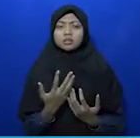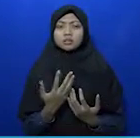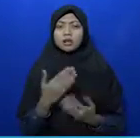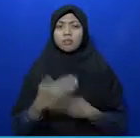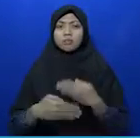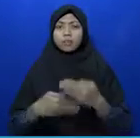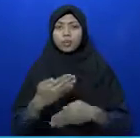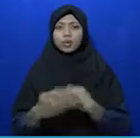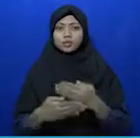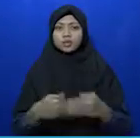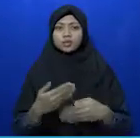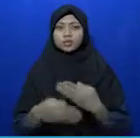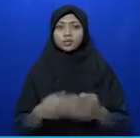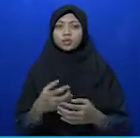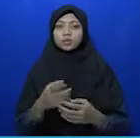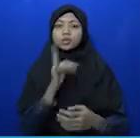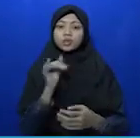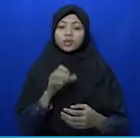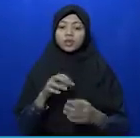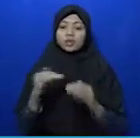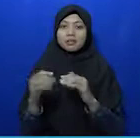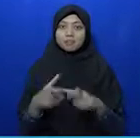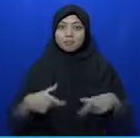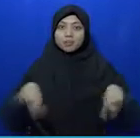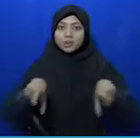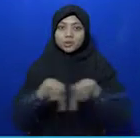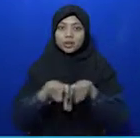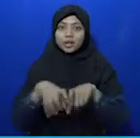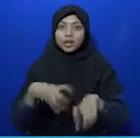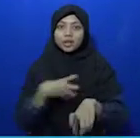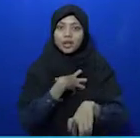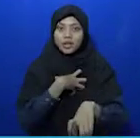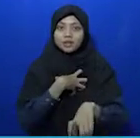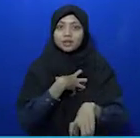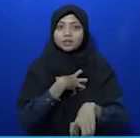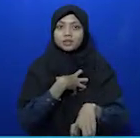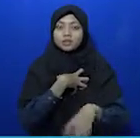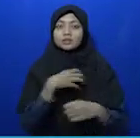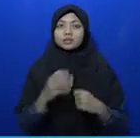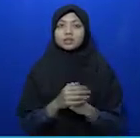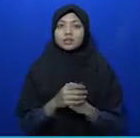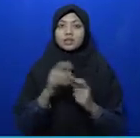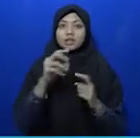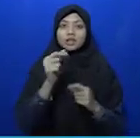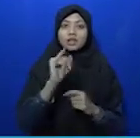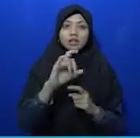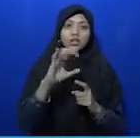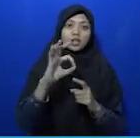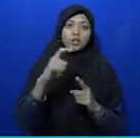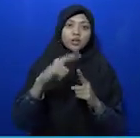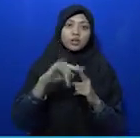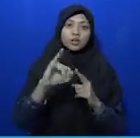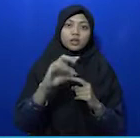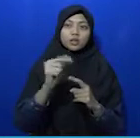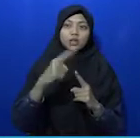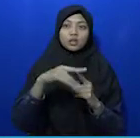menjadi saham gitu. Lalu yang kedua untuk Pak Bambang, mungkin lebih ke update smelter sebagaimana yang disyaratkan itu